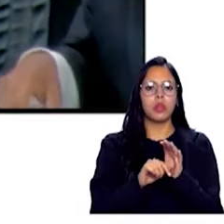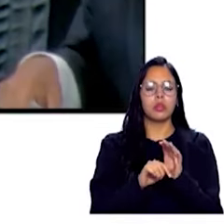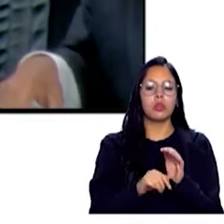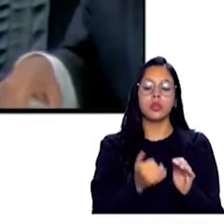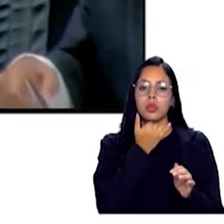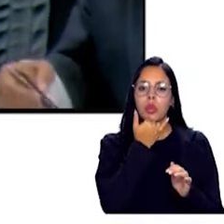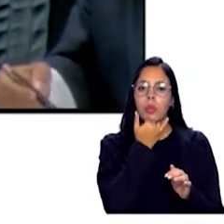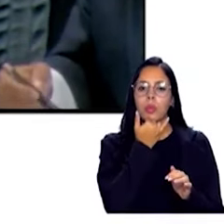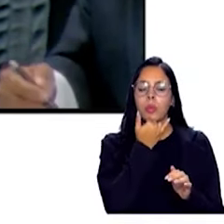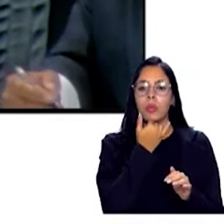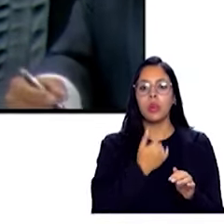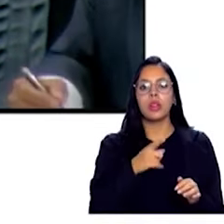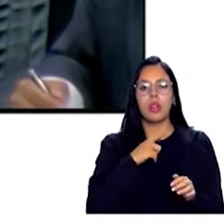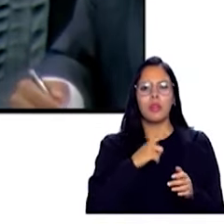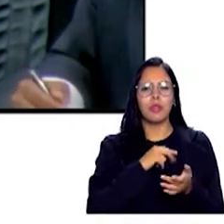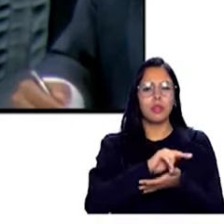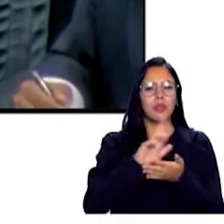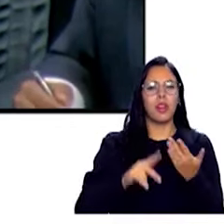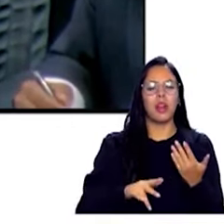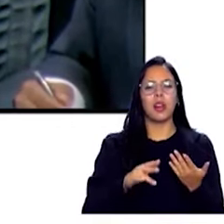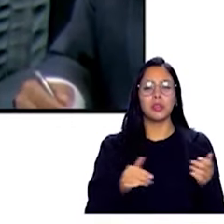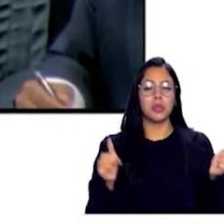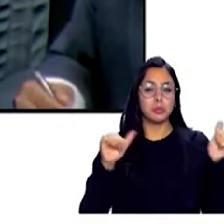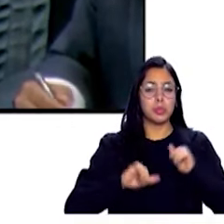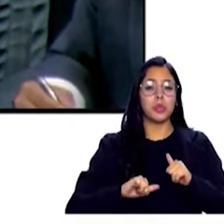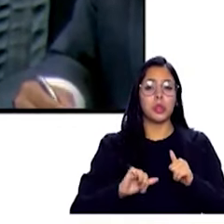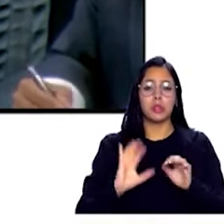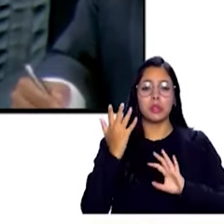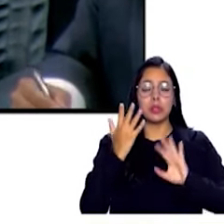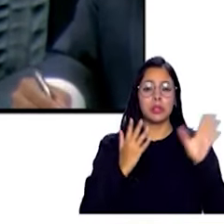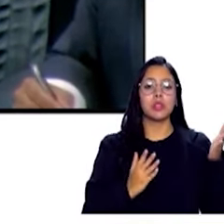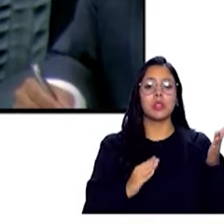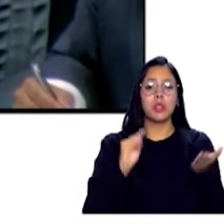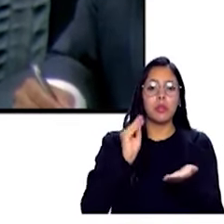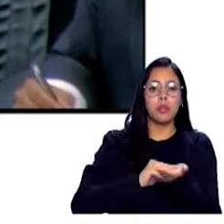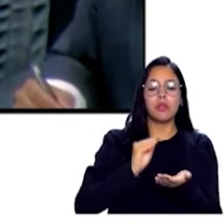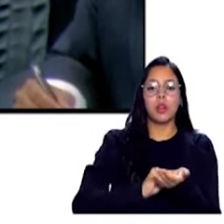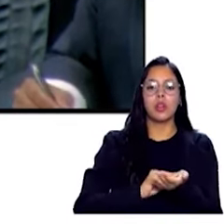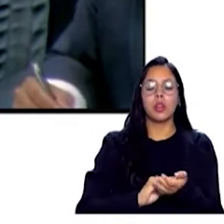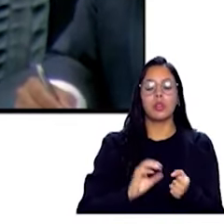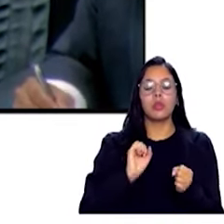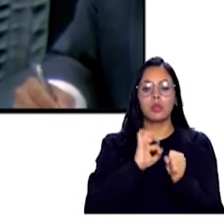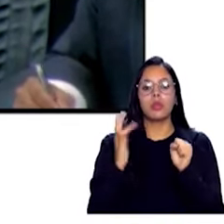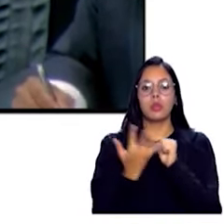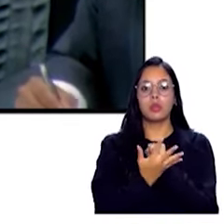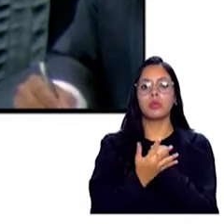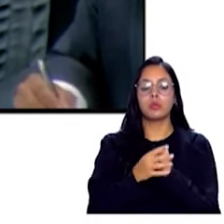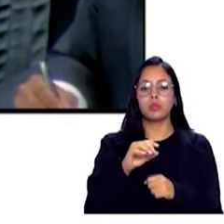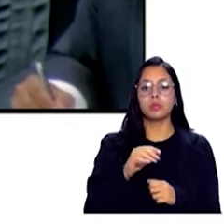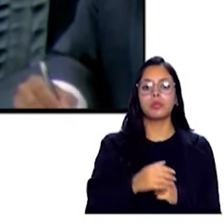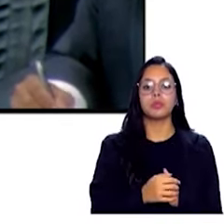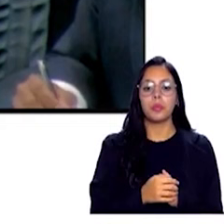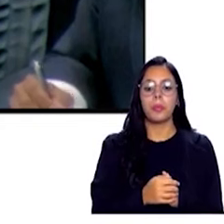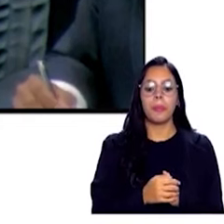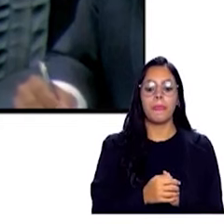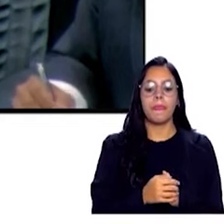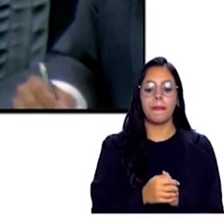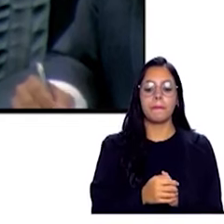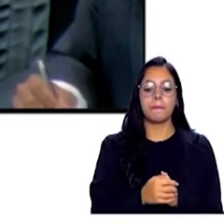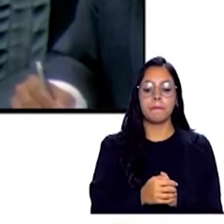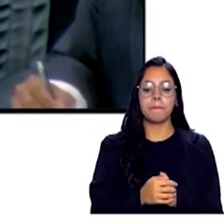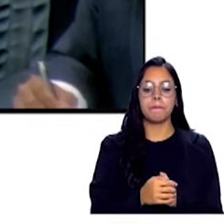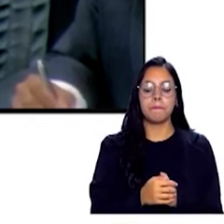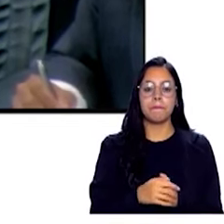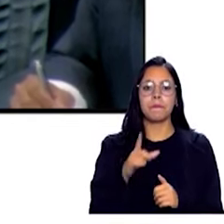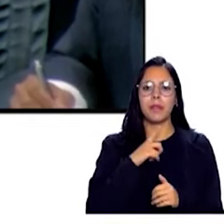le gouvernement français a Pris toute une série de textes dont l'un d'entre eux